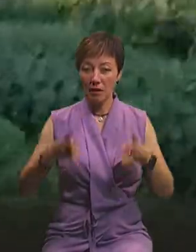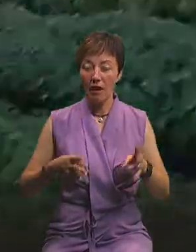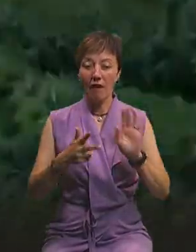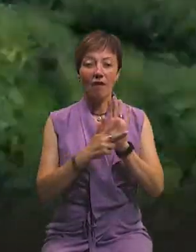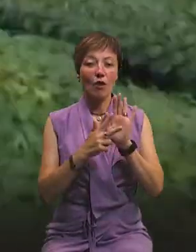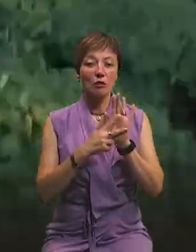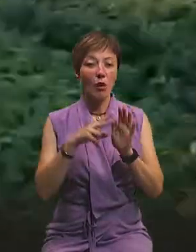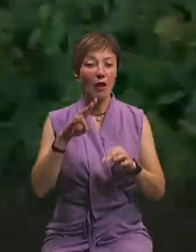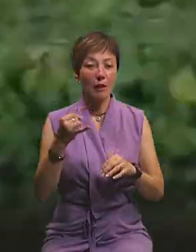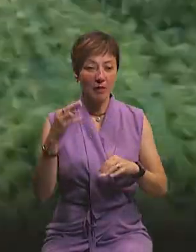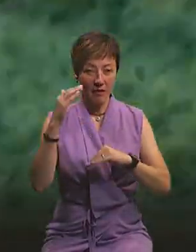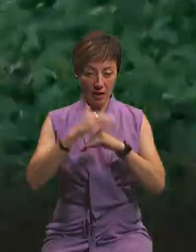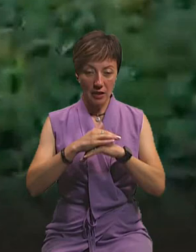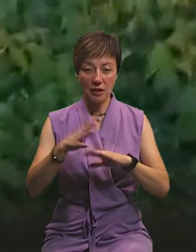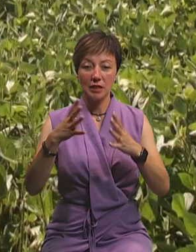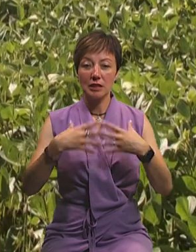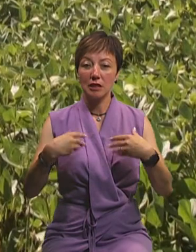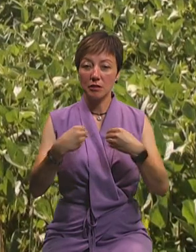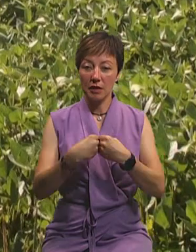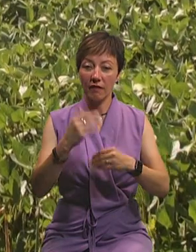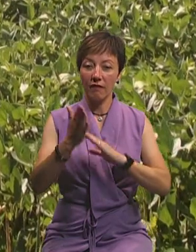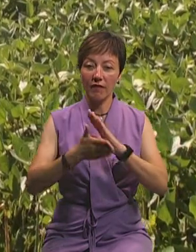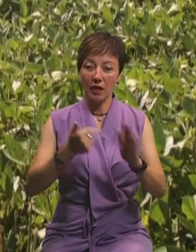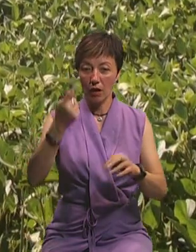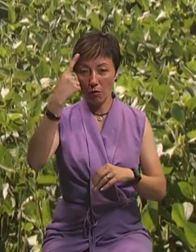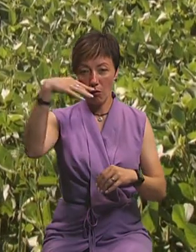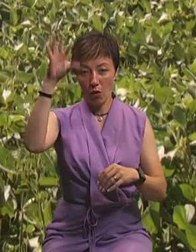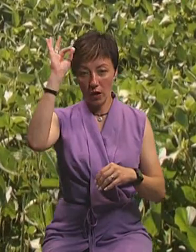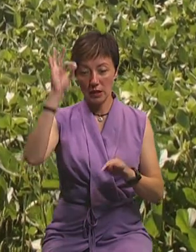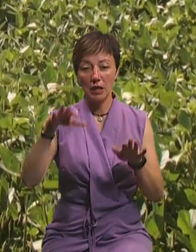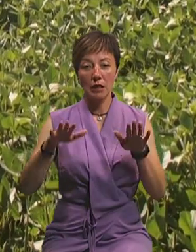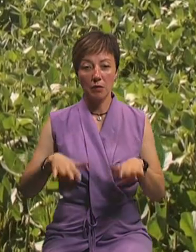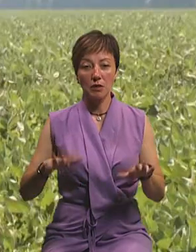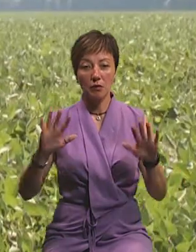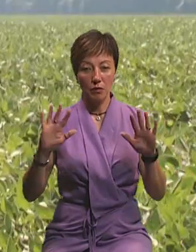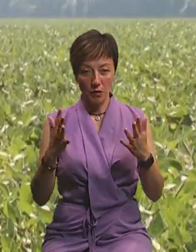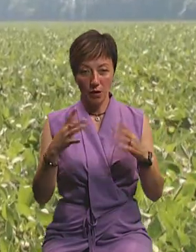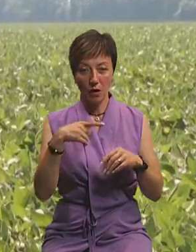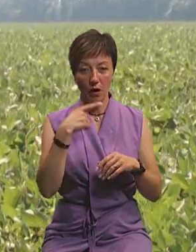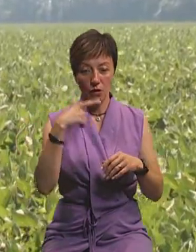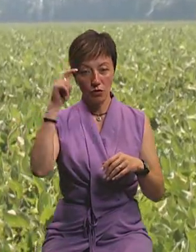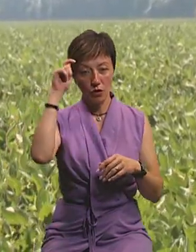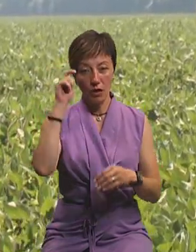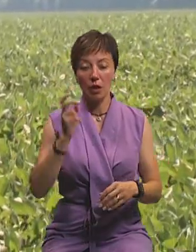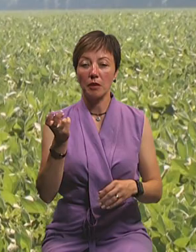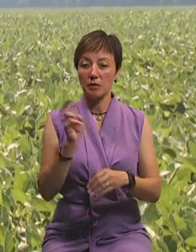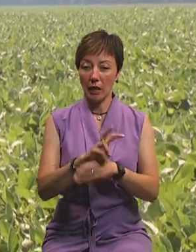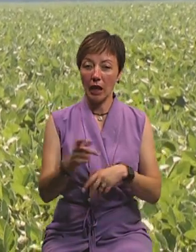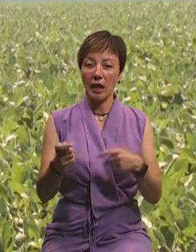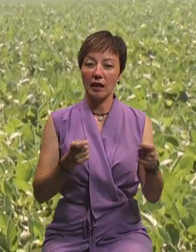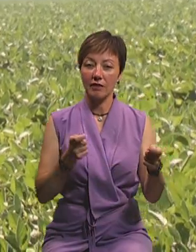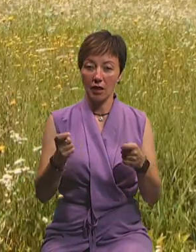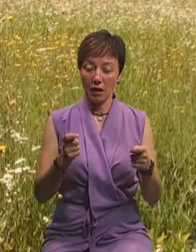липня увечері медведюки розповідають викликали поліцію на місце інциденту каже Олександр навідувався і керівник